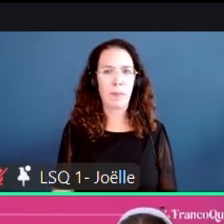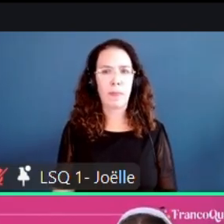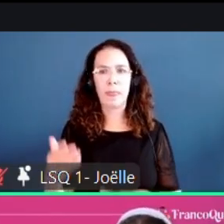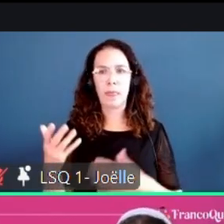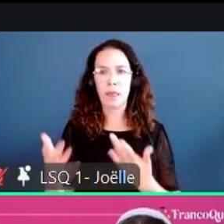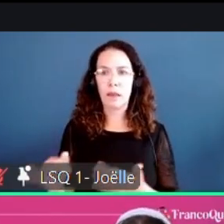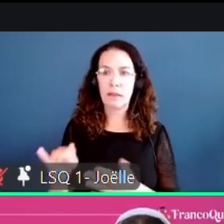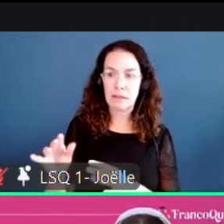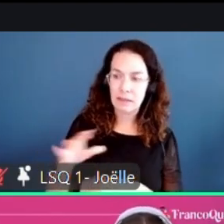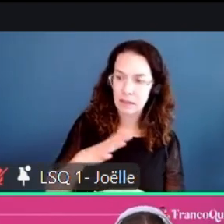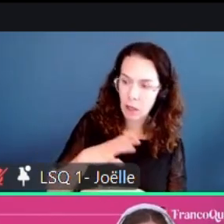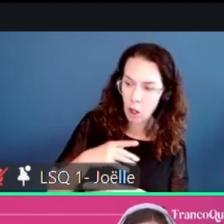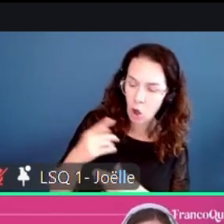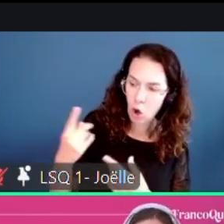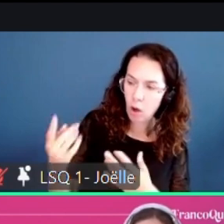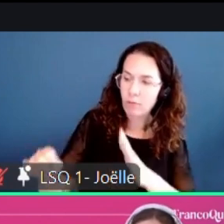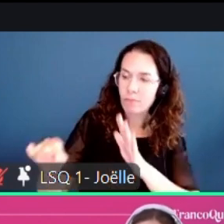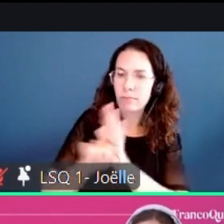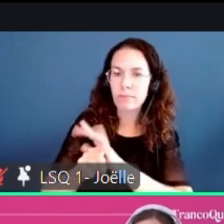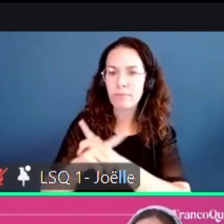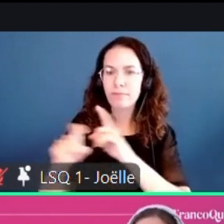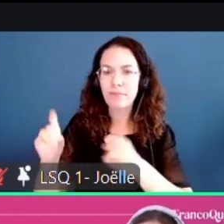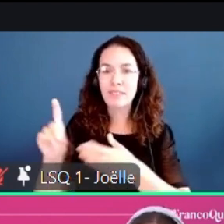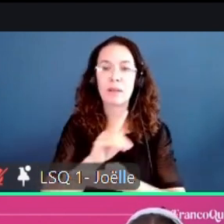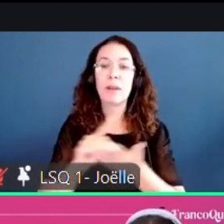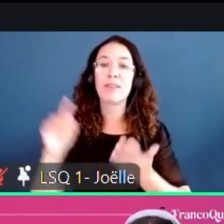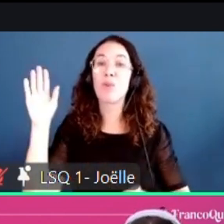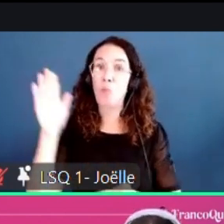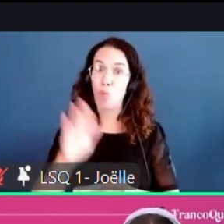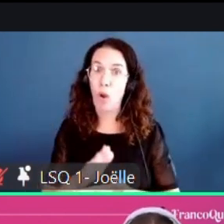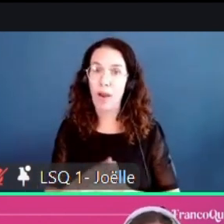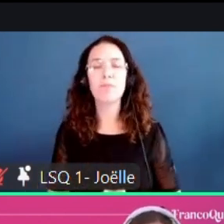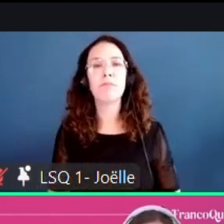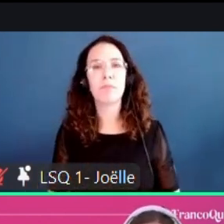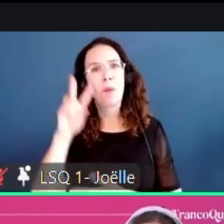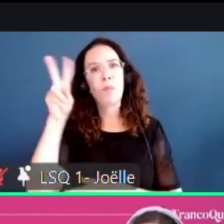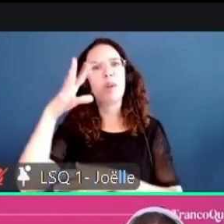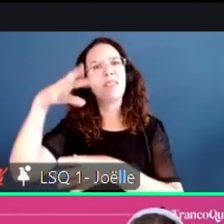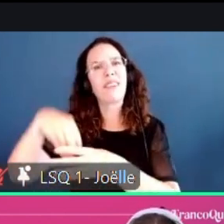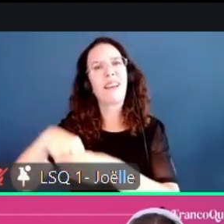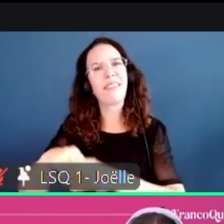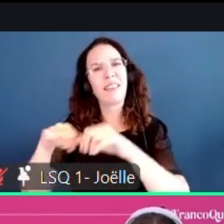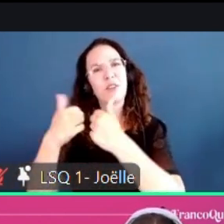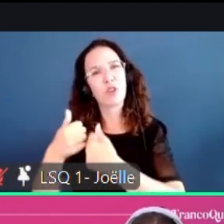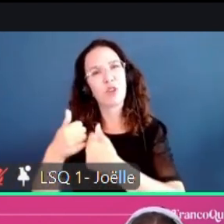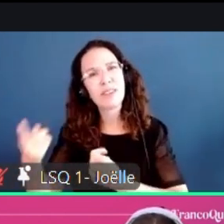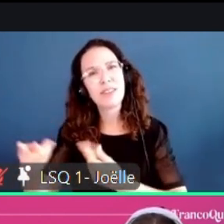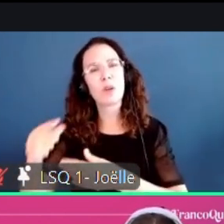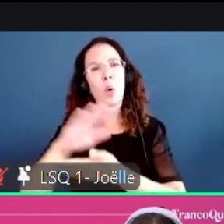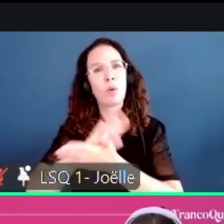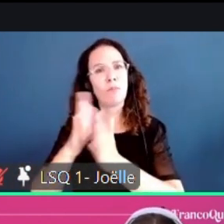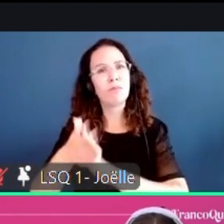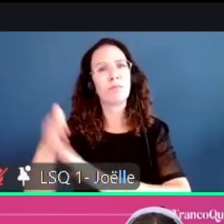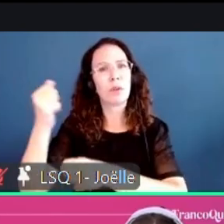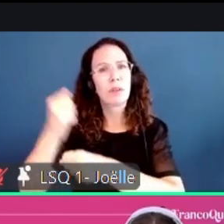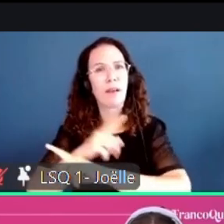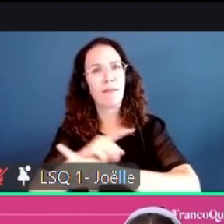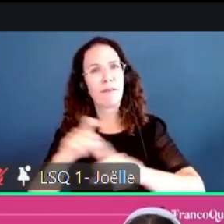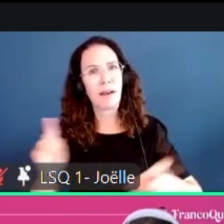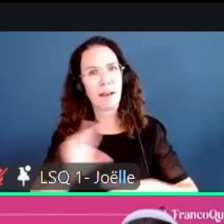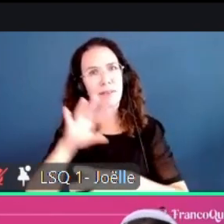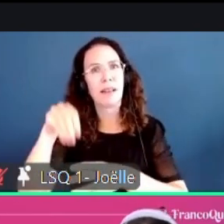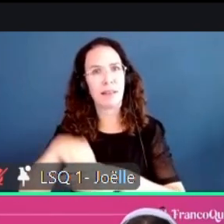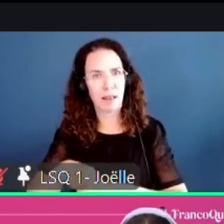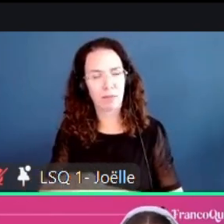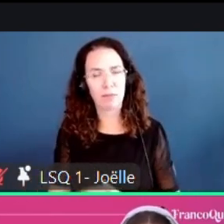taux d'incidents de discrimination. Et ça, ce sont des politiques internes qui sont spécifiques à la diversité affective,